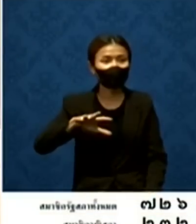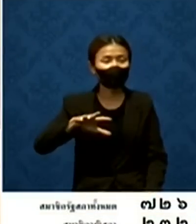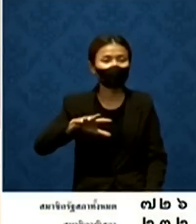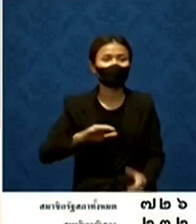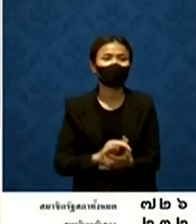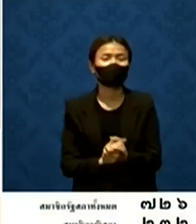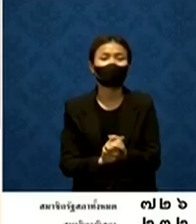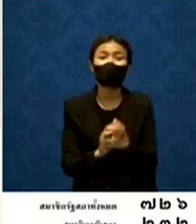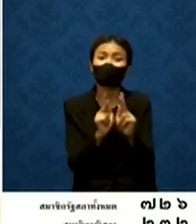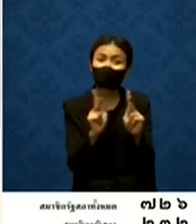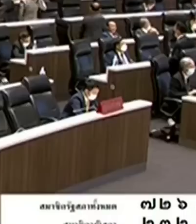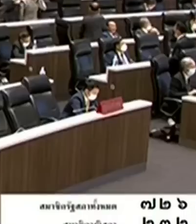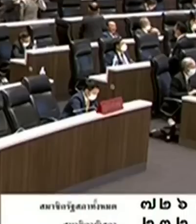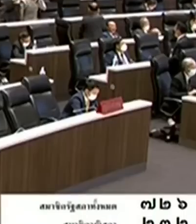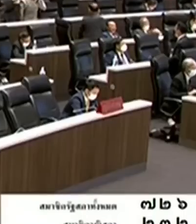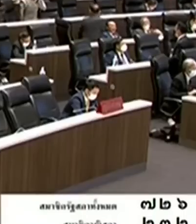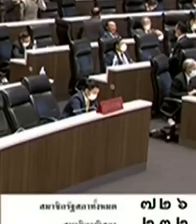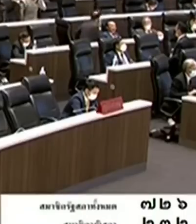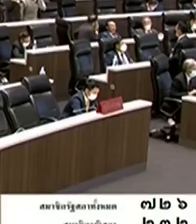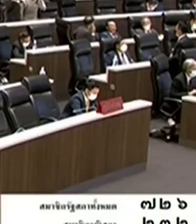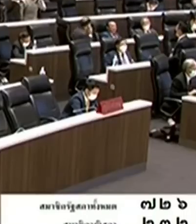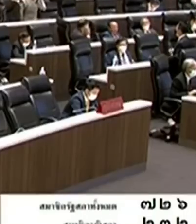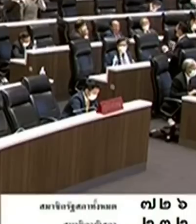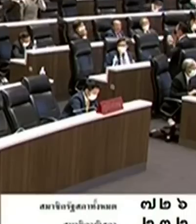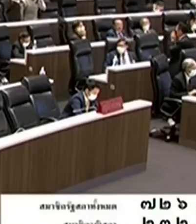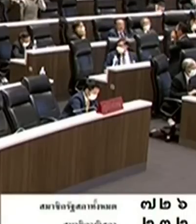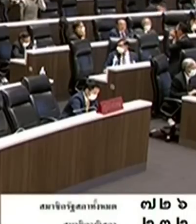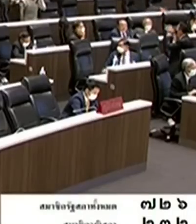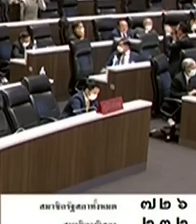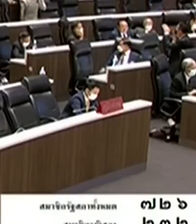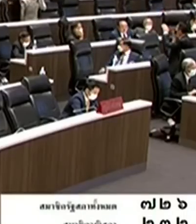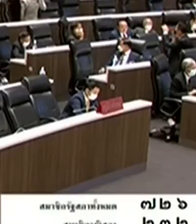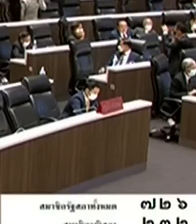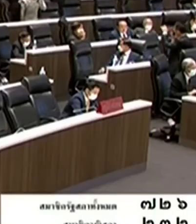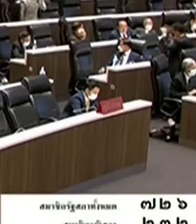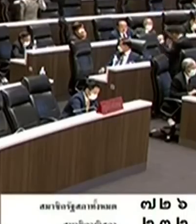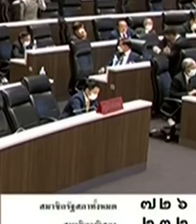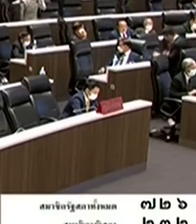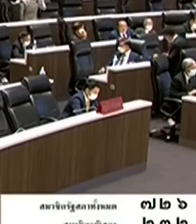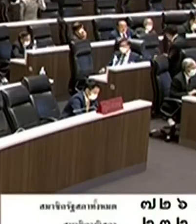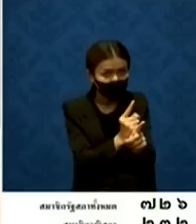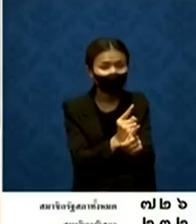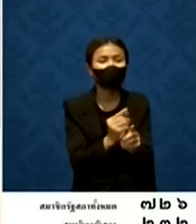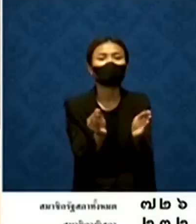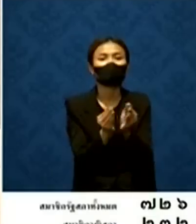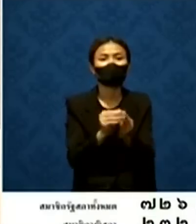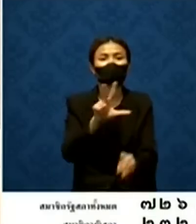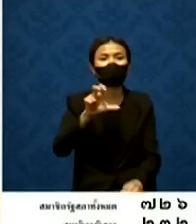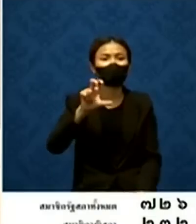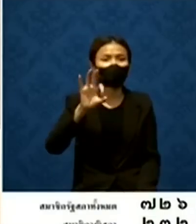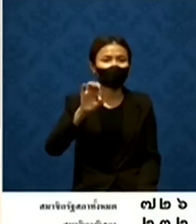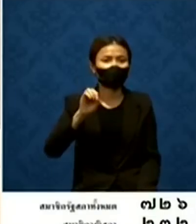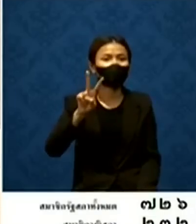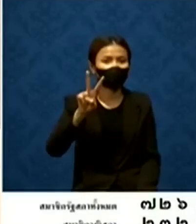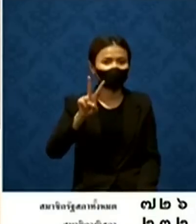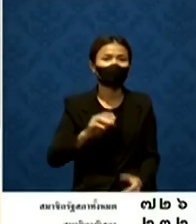น้อยของพรรคที่สงวนคำแปรยติไว้ด้วยนะคะพรรคเสรีรวมไทยค่ะส่วนใหญ่เห็นด้วยกับการโหวตหาร500นะคะขณะที่มีบางส่วนเนี่ย